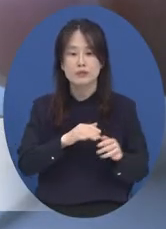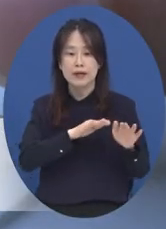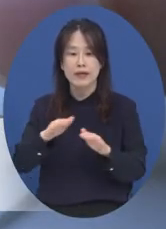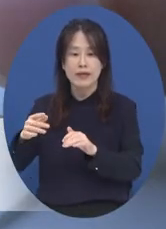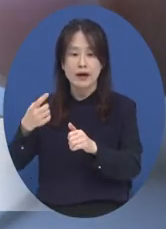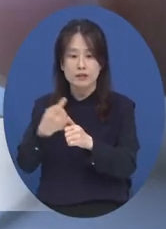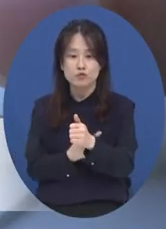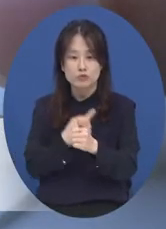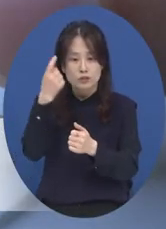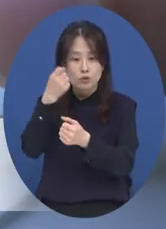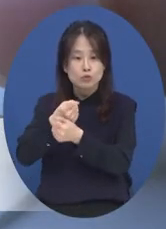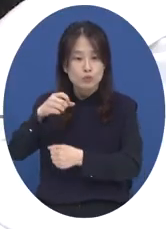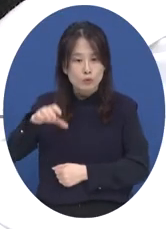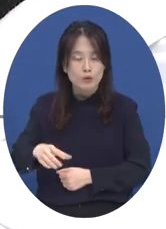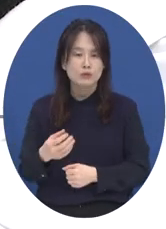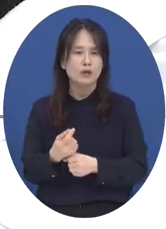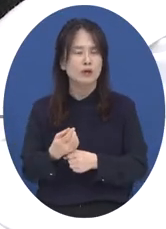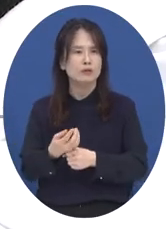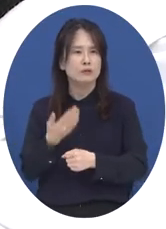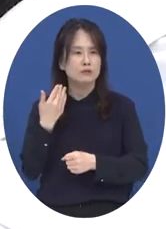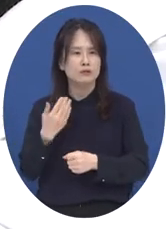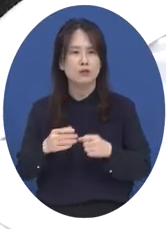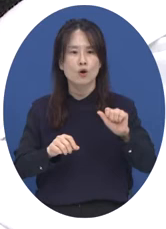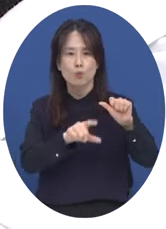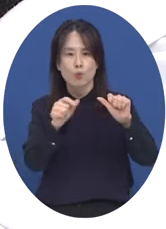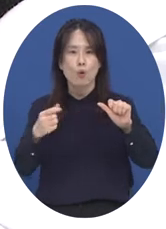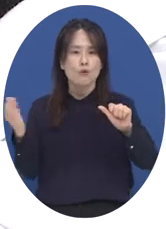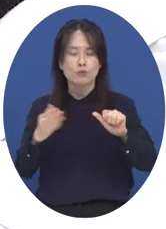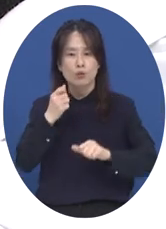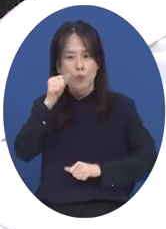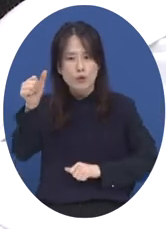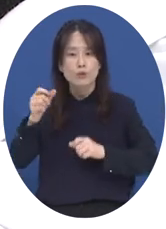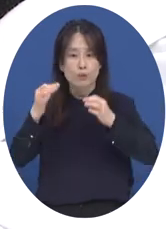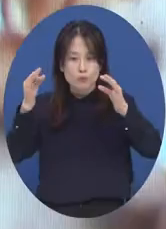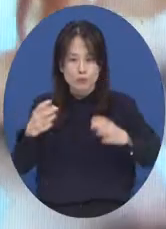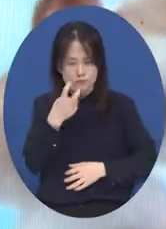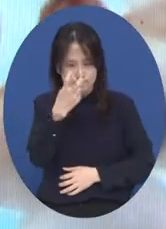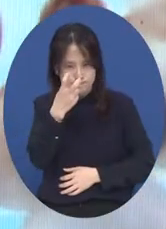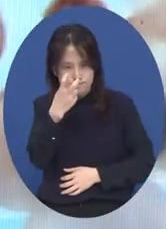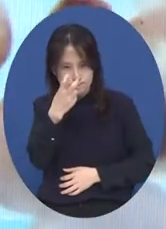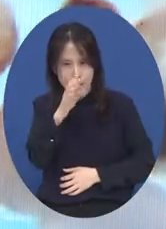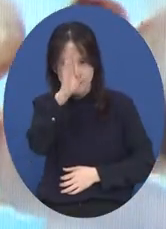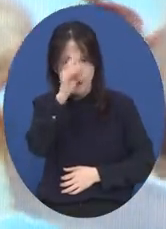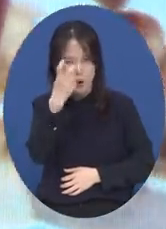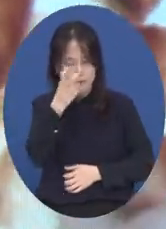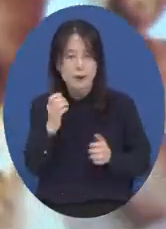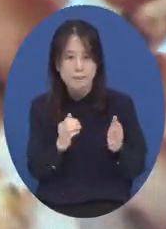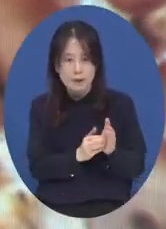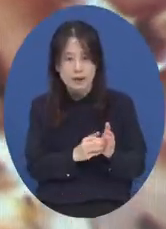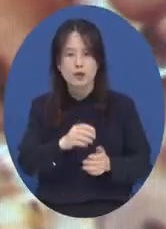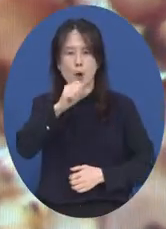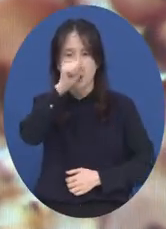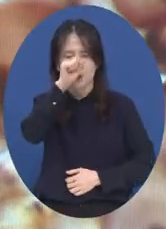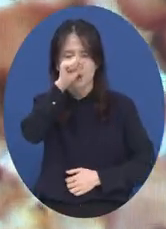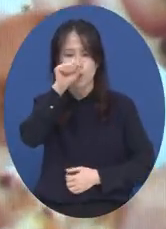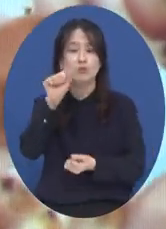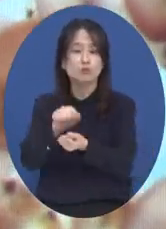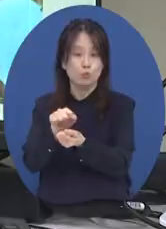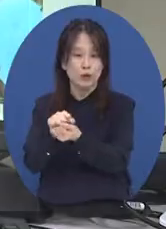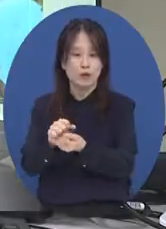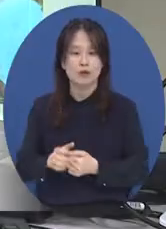경기도 해양수산자원연구소가 지난 5월부터 5개월에 걸쳐 관리했고, 질병 검사까지 마친 우량